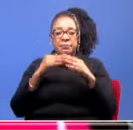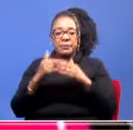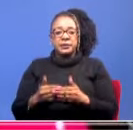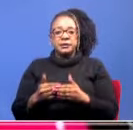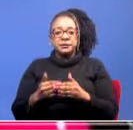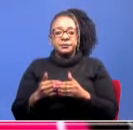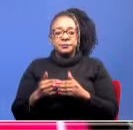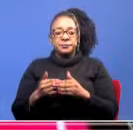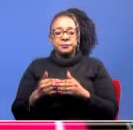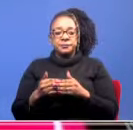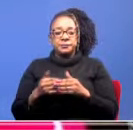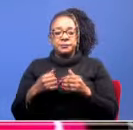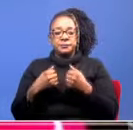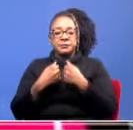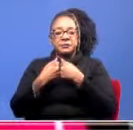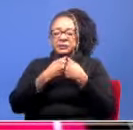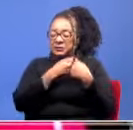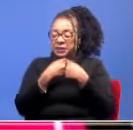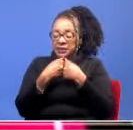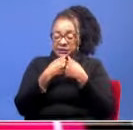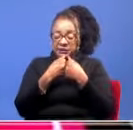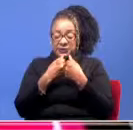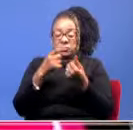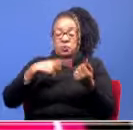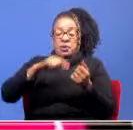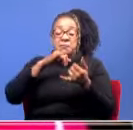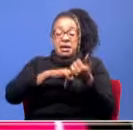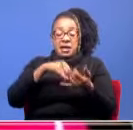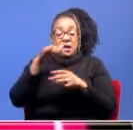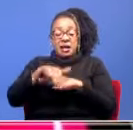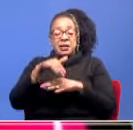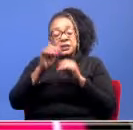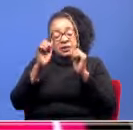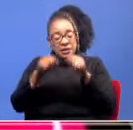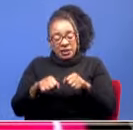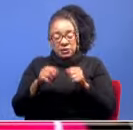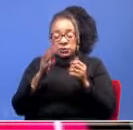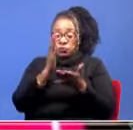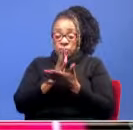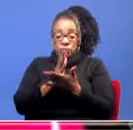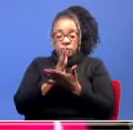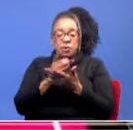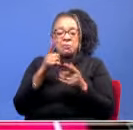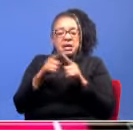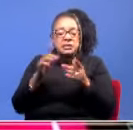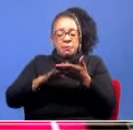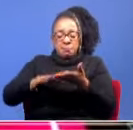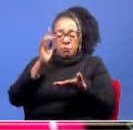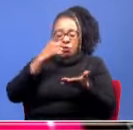tunachanga motela kwa watu wanaolewa mapema, si uongo. Lakini wengi wetu,